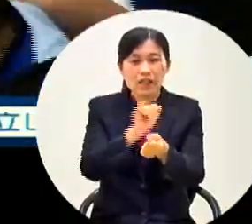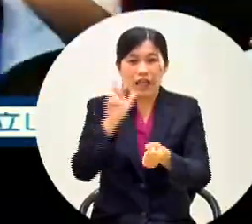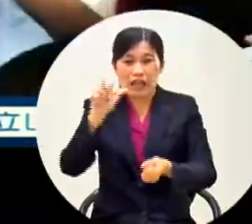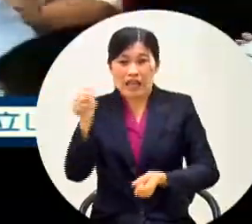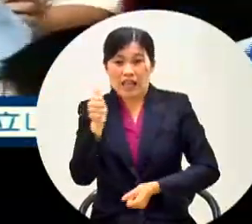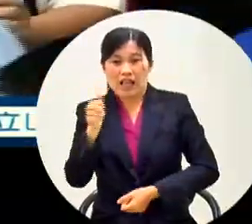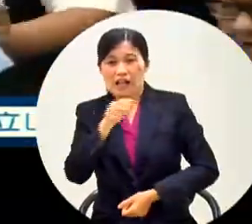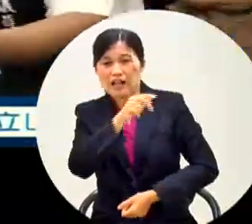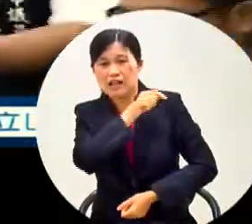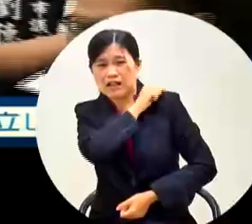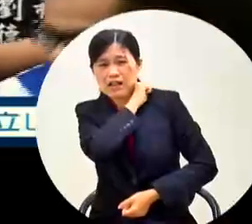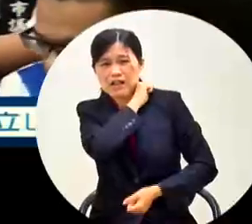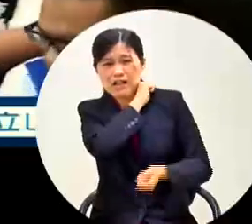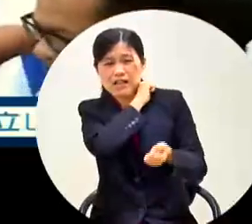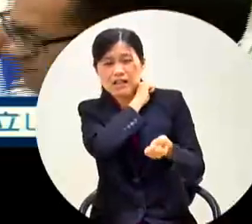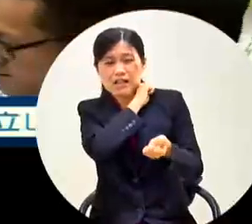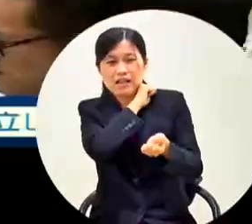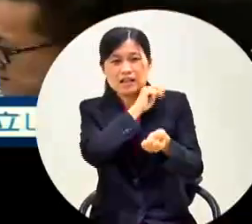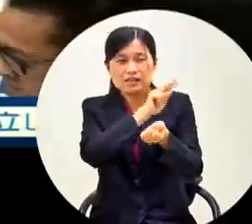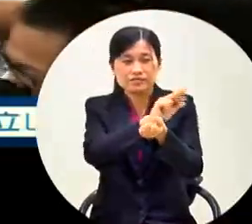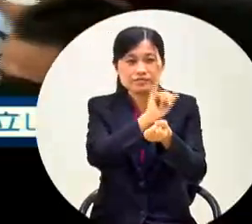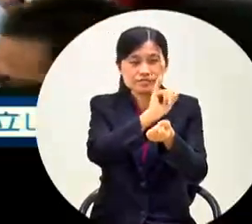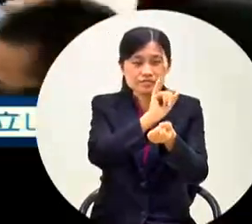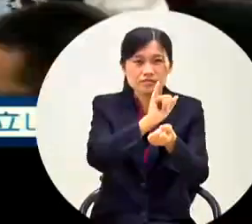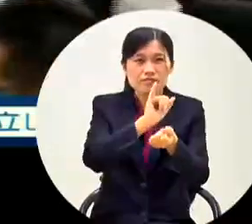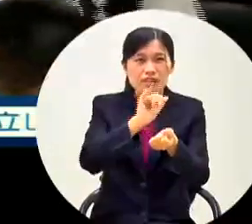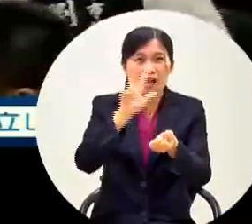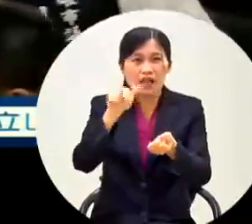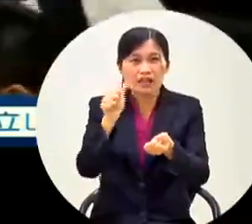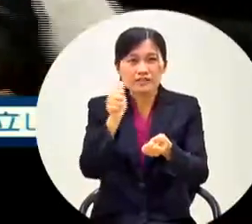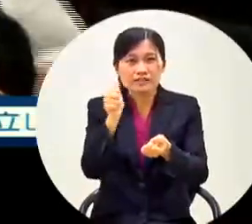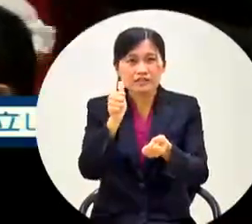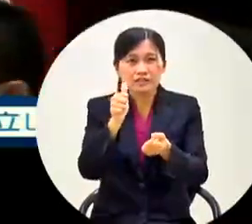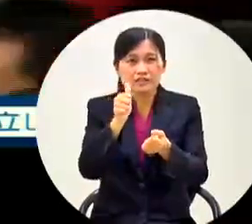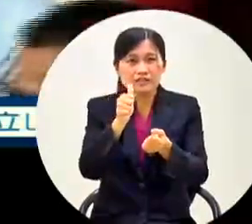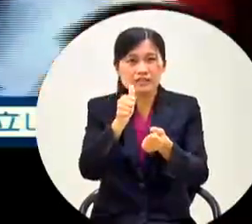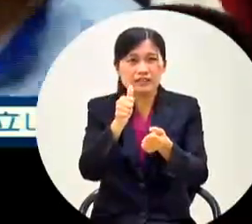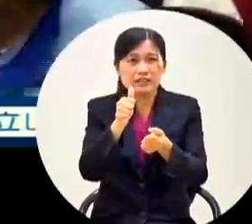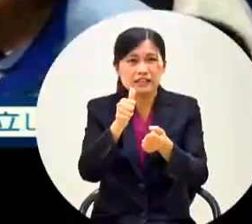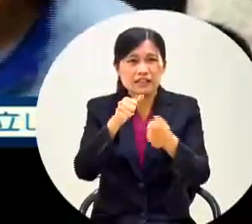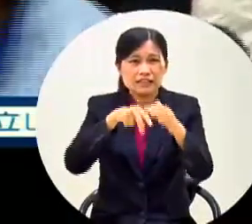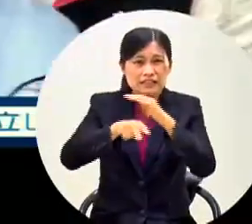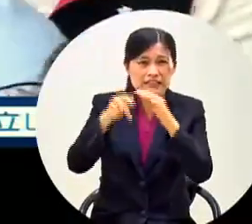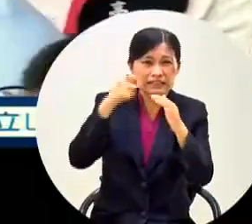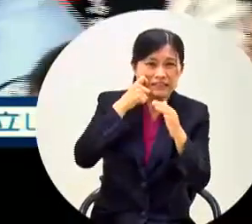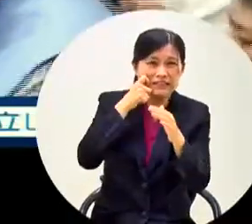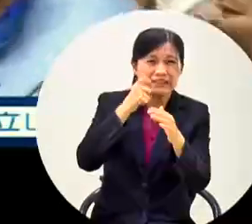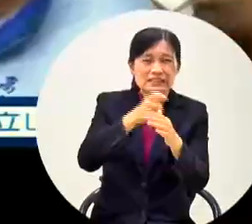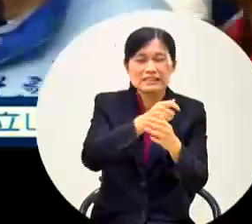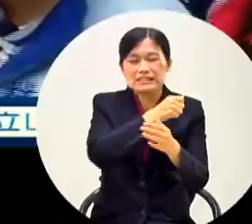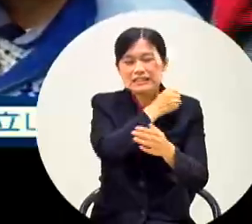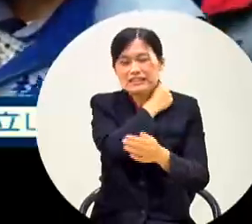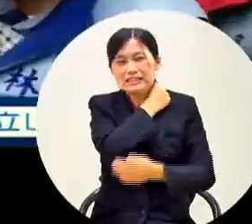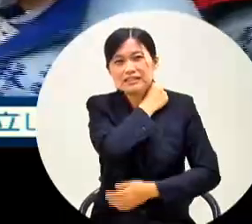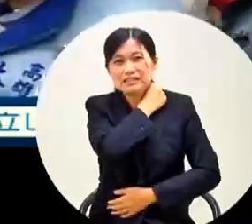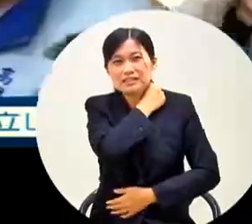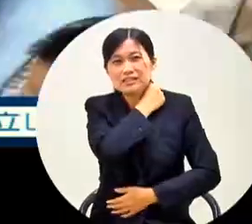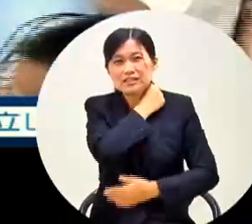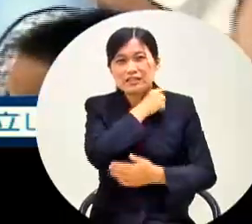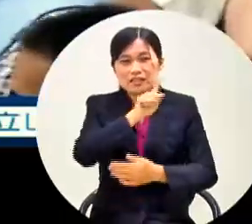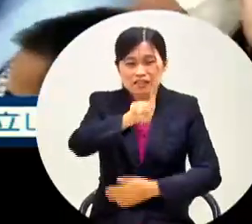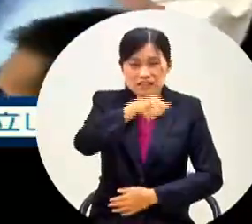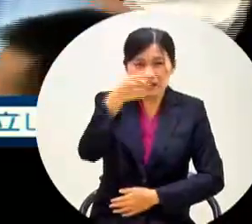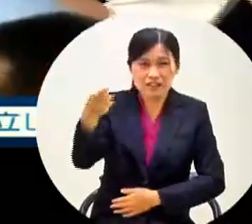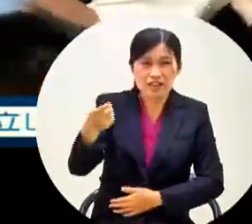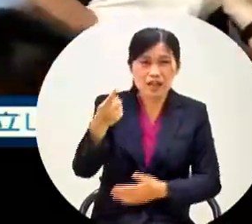刘德林议员不放过林婉容议员，开始一直拉着他的脖子。然后呢，接着他整个人要把他拖出去。大